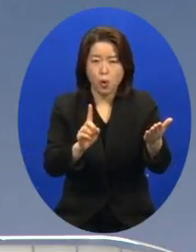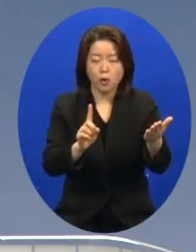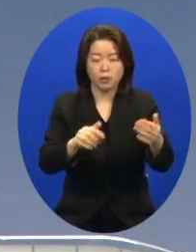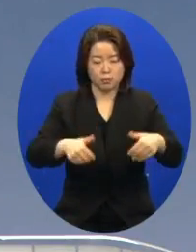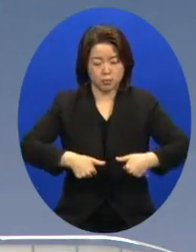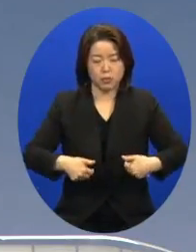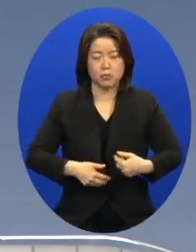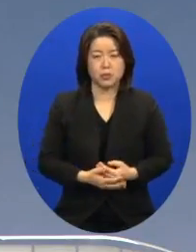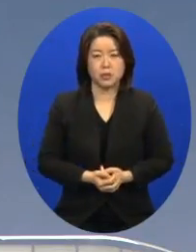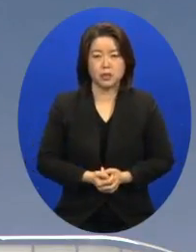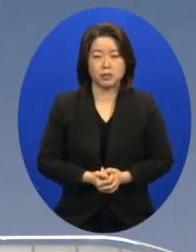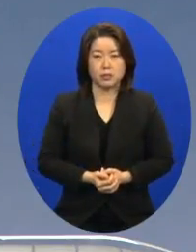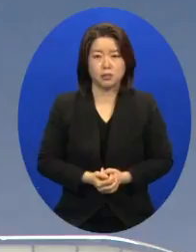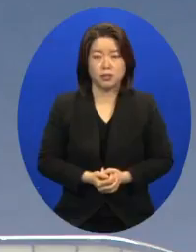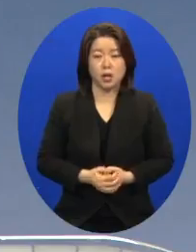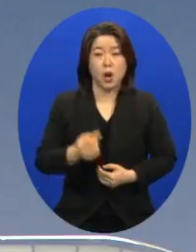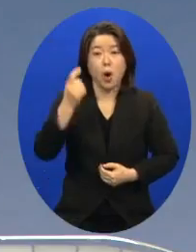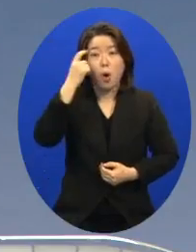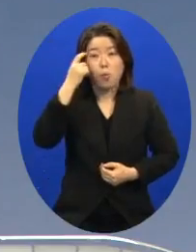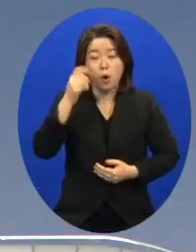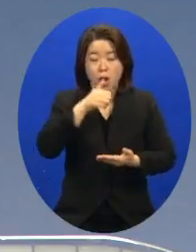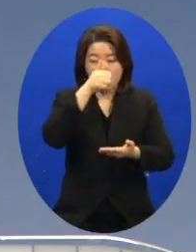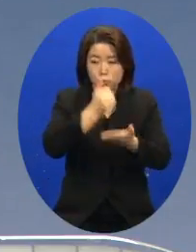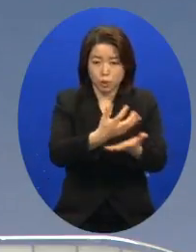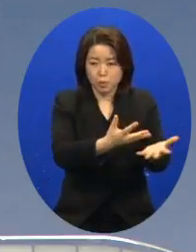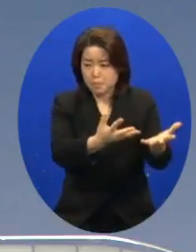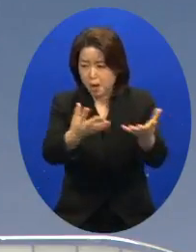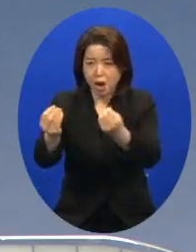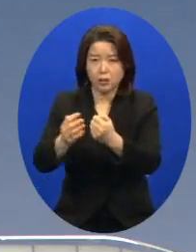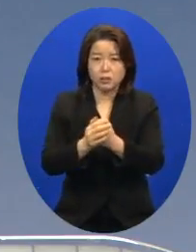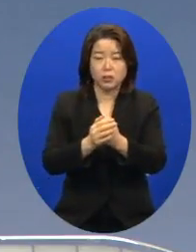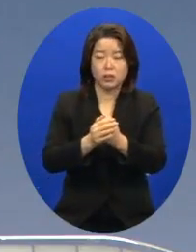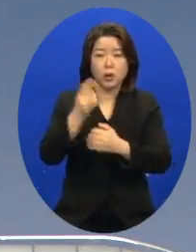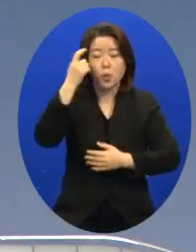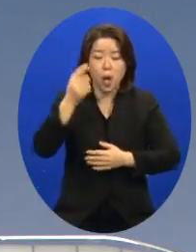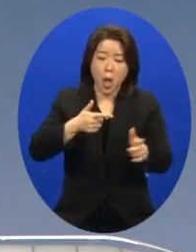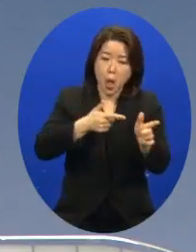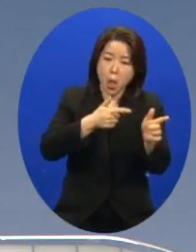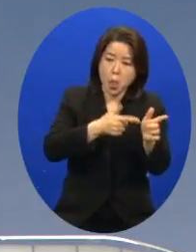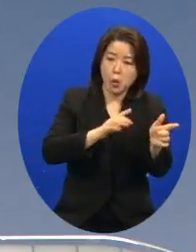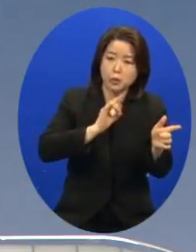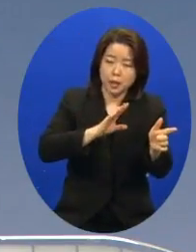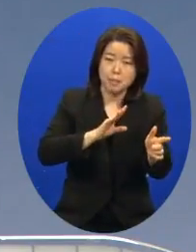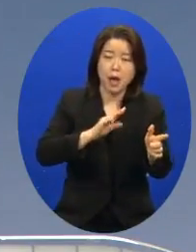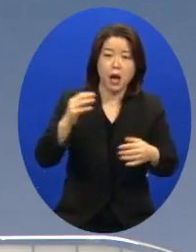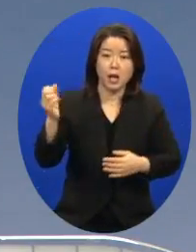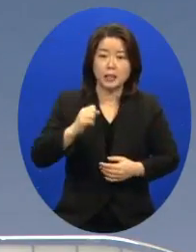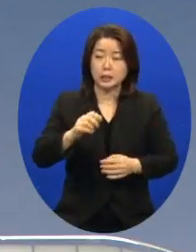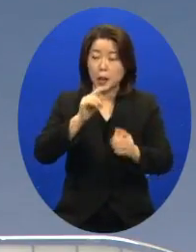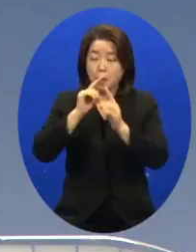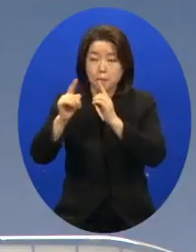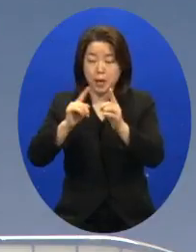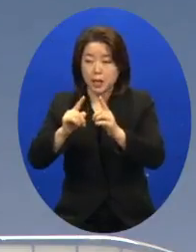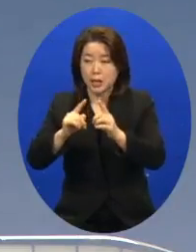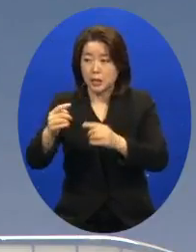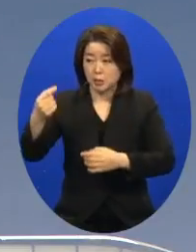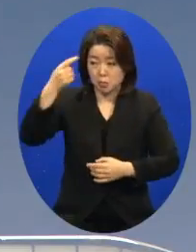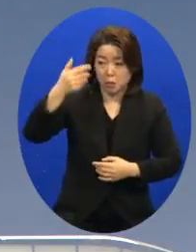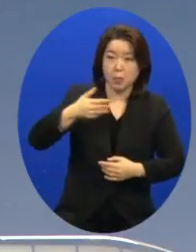되요 아니 왜 죄도 많은데 동성애 망가지고 그렇게 말하느냐 고 하는 사람들도